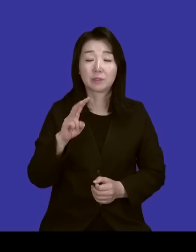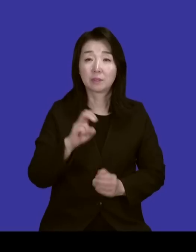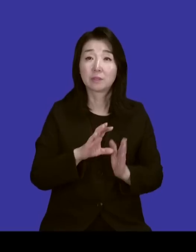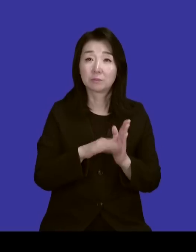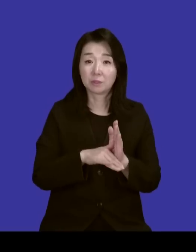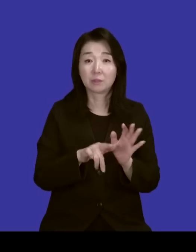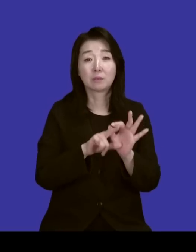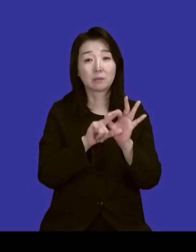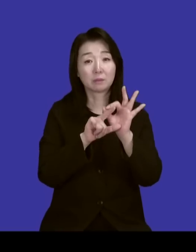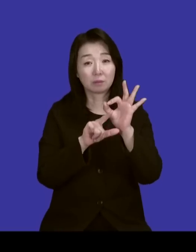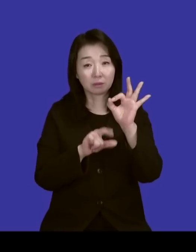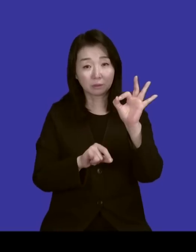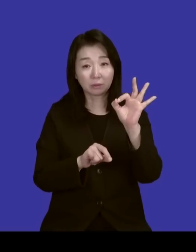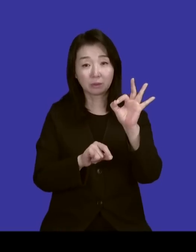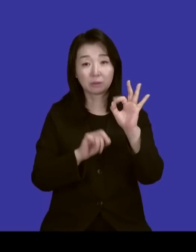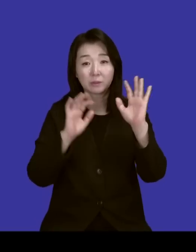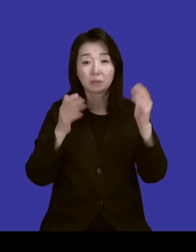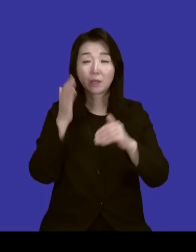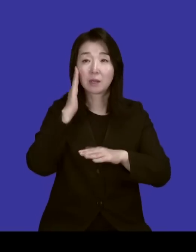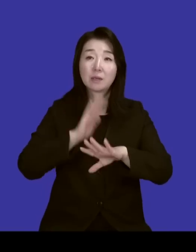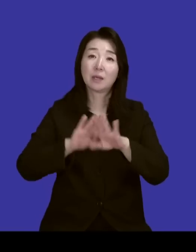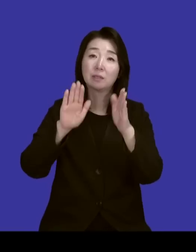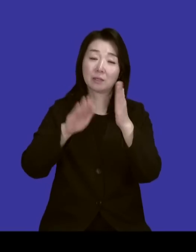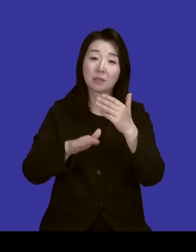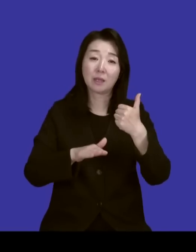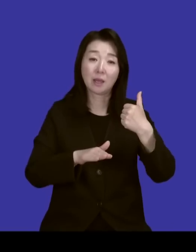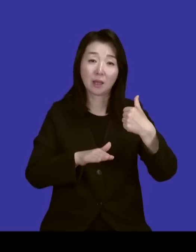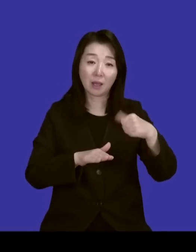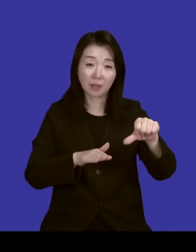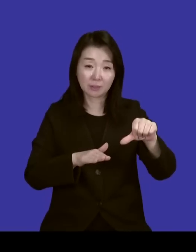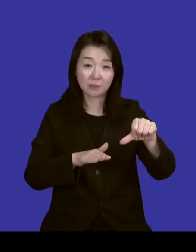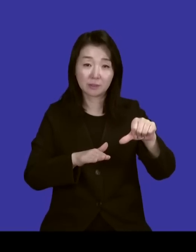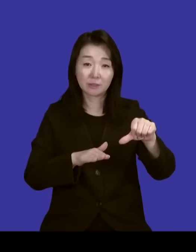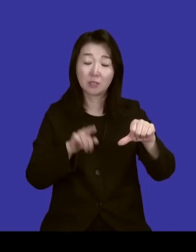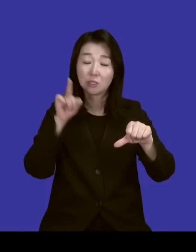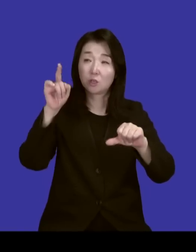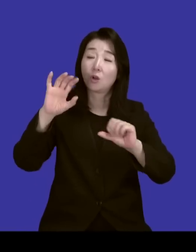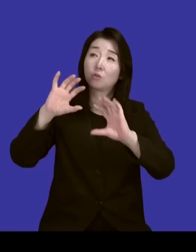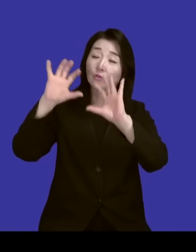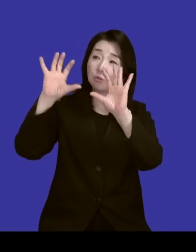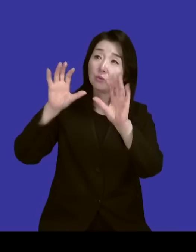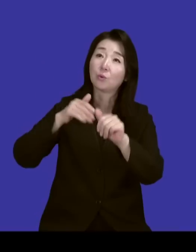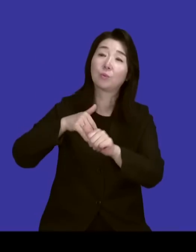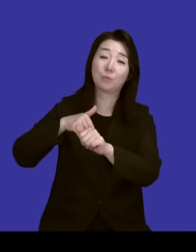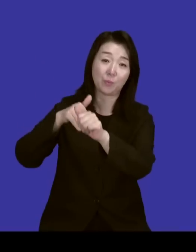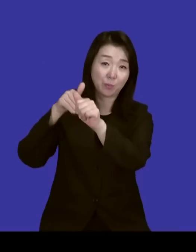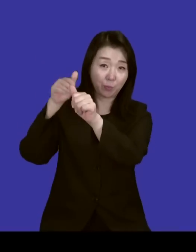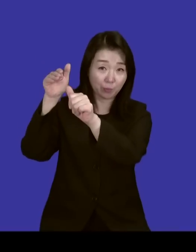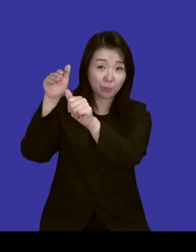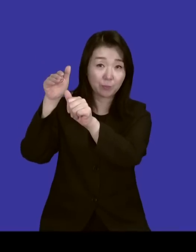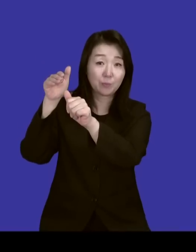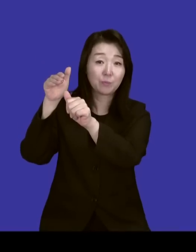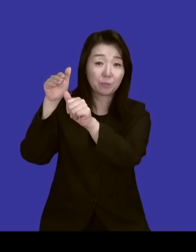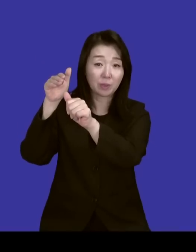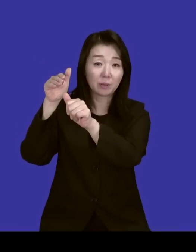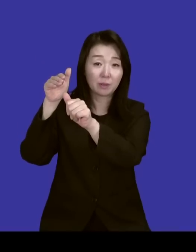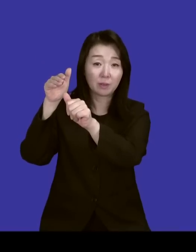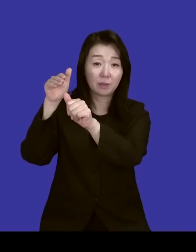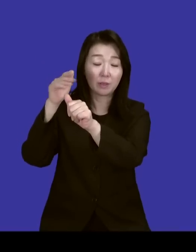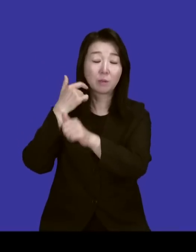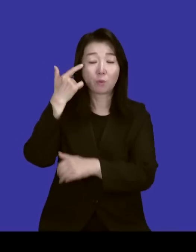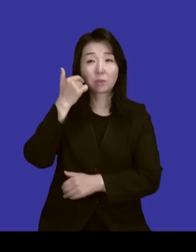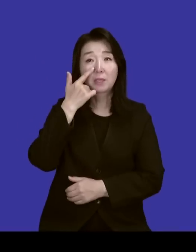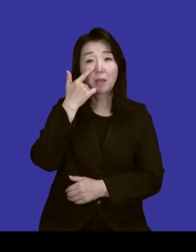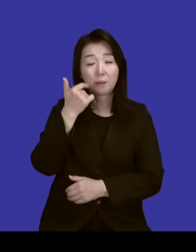2020년 10월 가을 하늘 아래 아들 봄을 천국으로 보내는